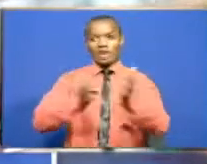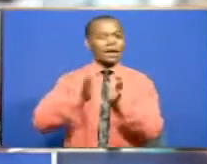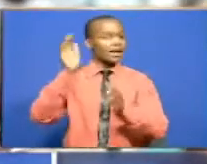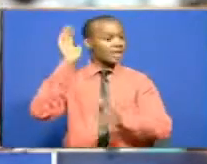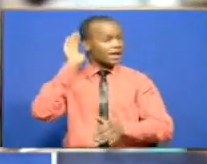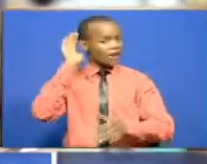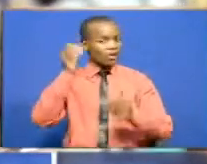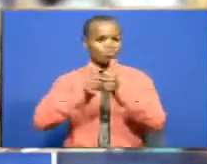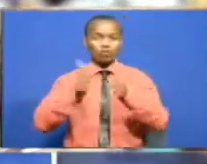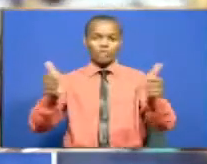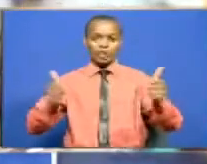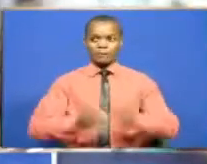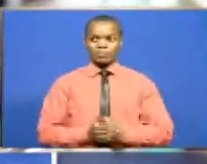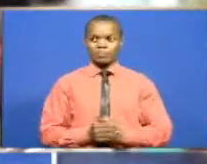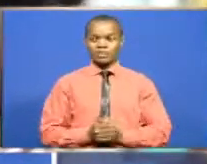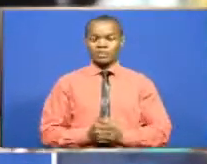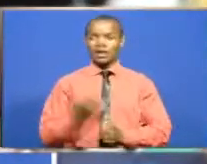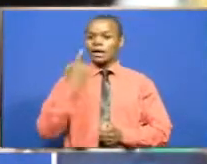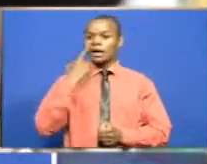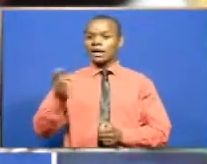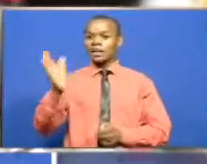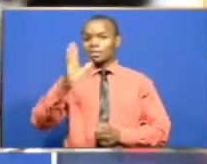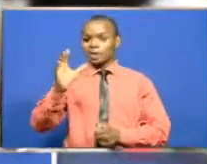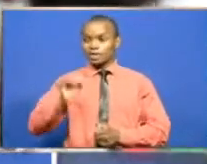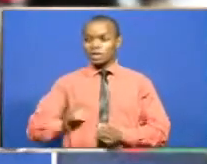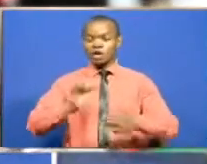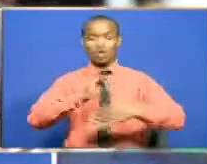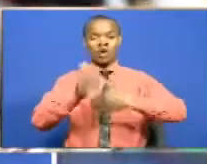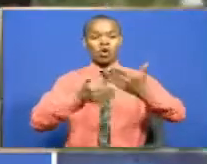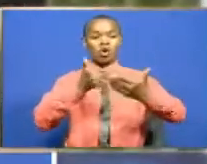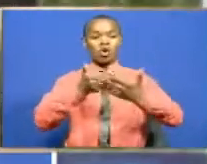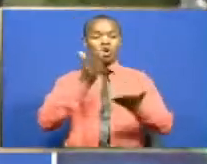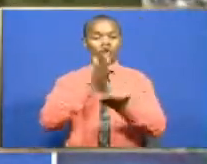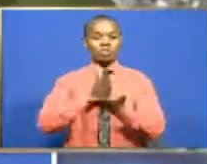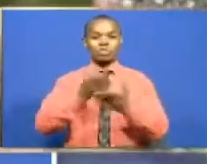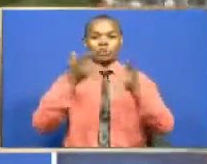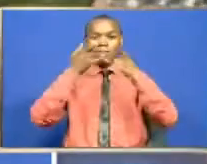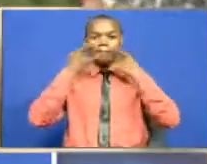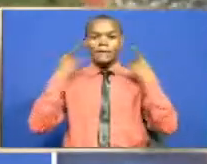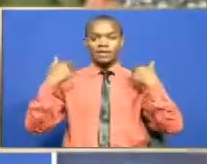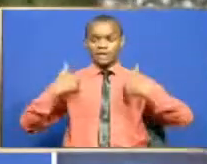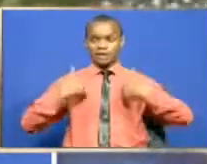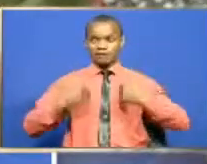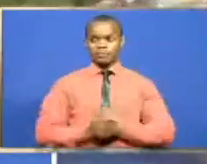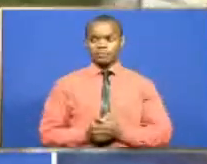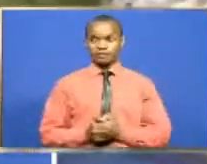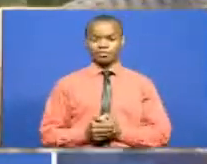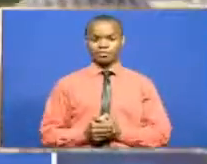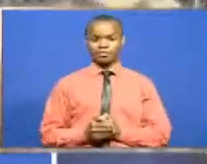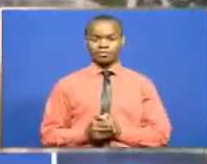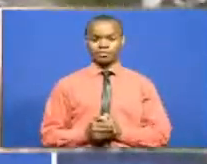ukiona hakuna karibu 100% kila moja anavaa barakoa.